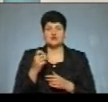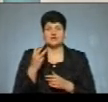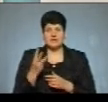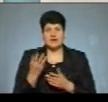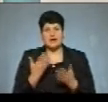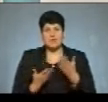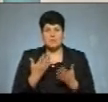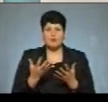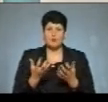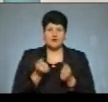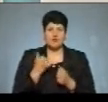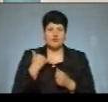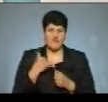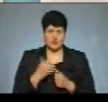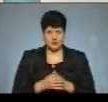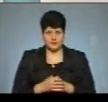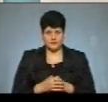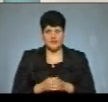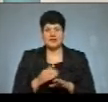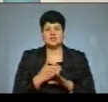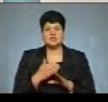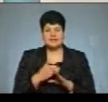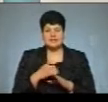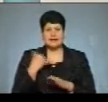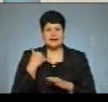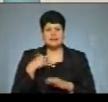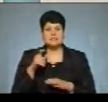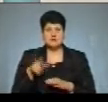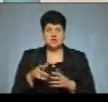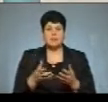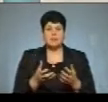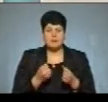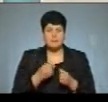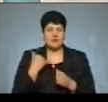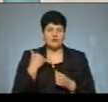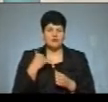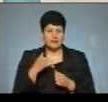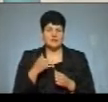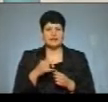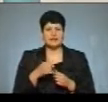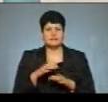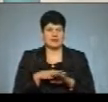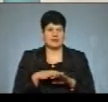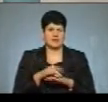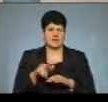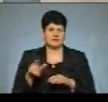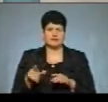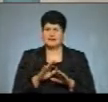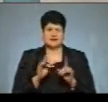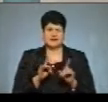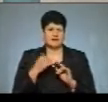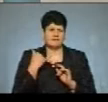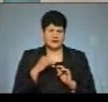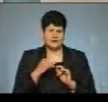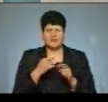прийому виклику. Отже, частина диспетчерів приймають виклики від населення, не тільки виклики,